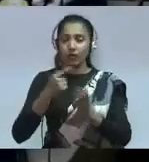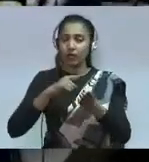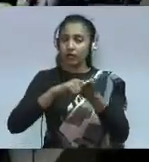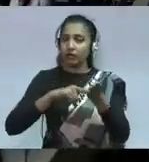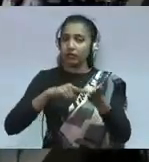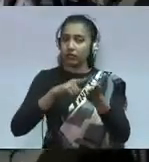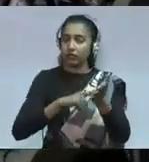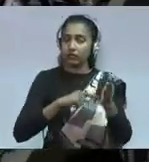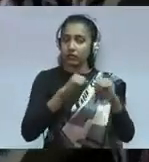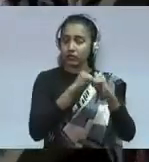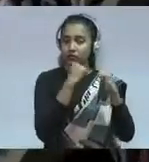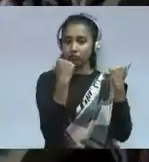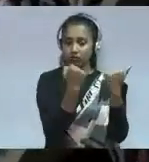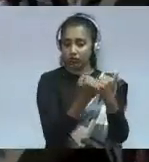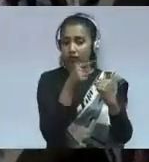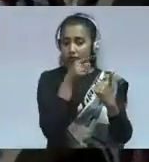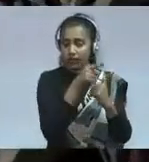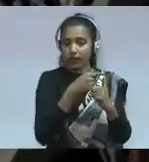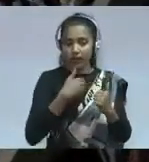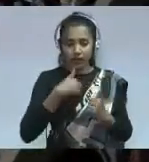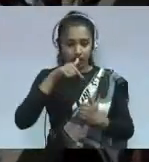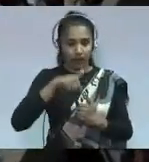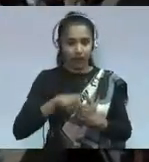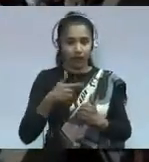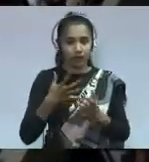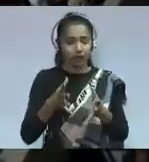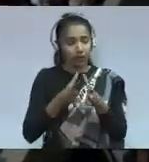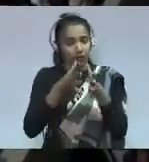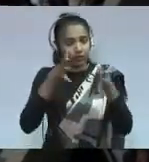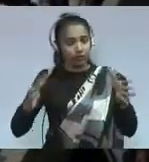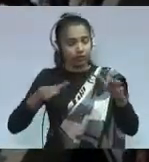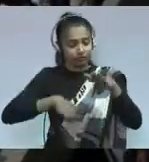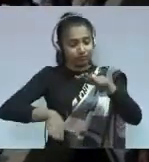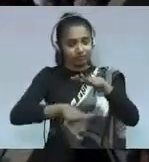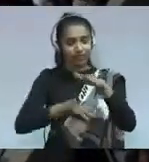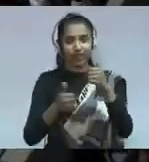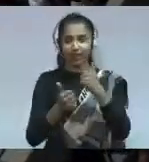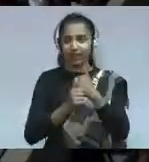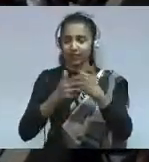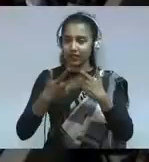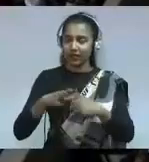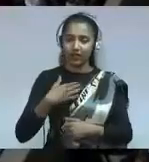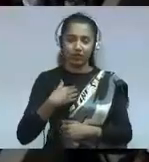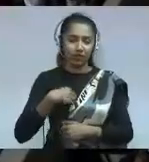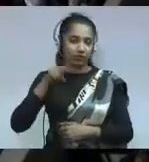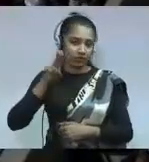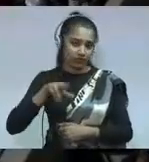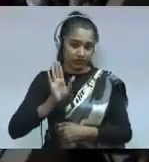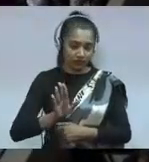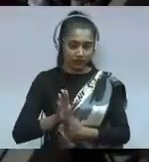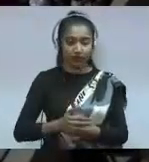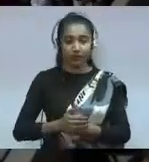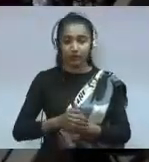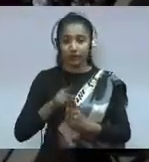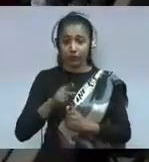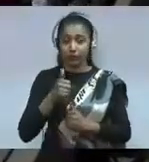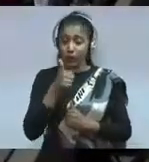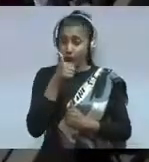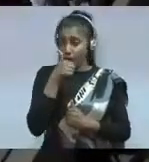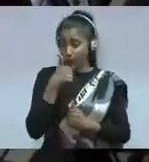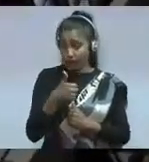සන්ධානයකට අප අද වෙනකොට පුළුල් පදනමක් දමා තිබෙනවා කියන එකයි අපි විශ්වාස කරන්නේ.